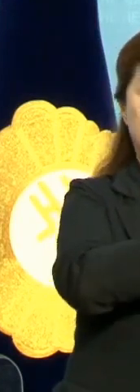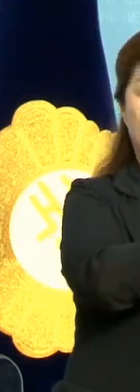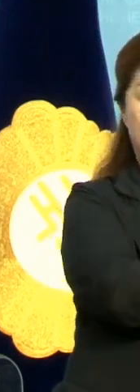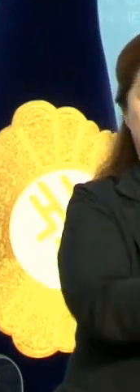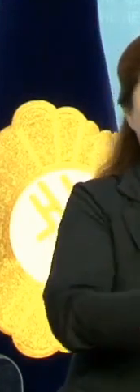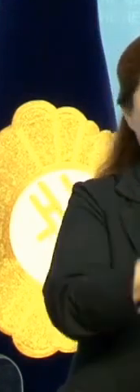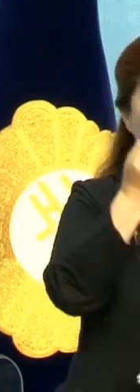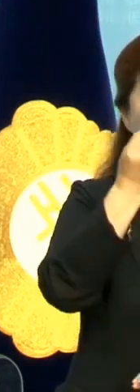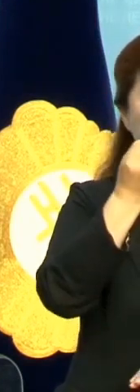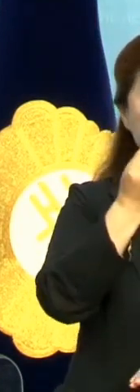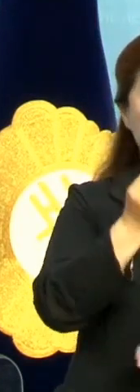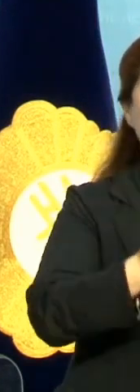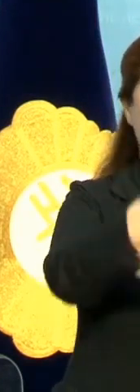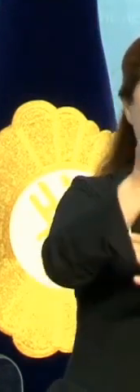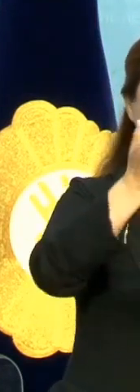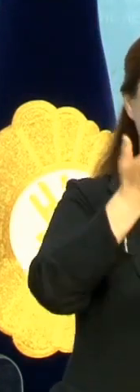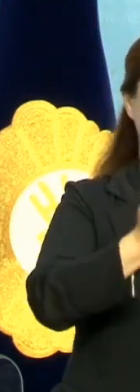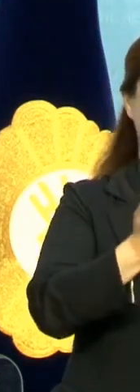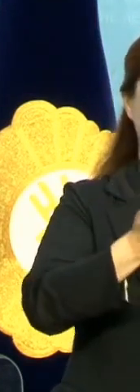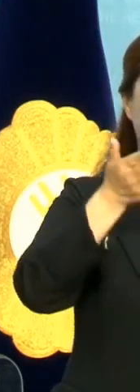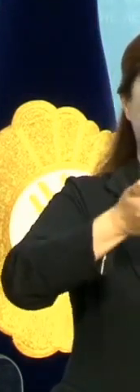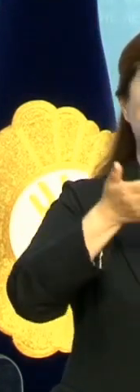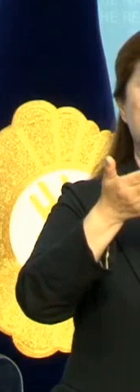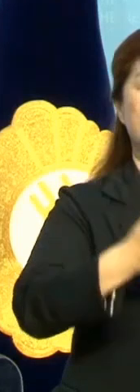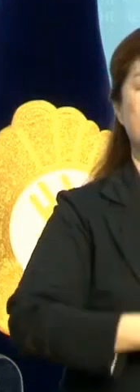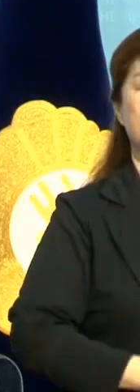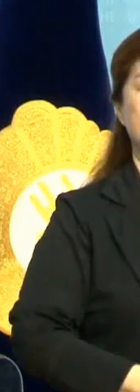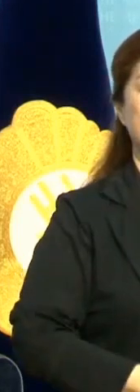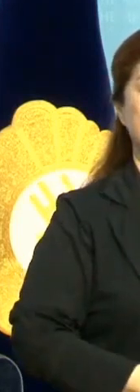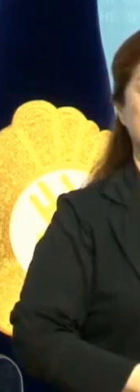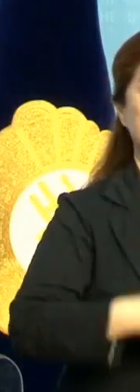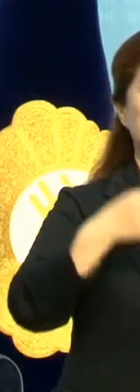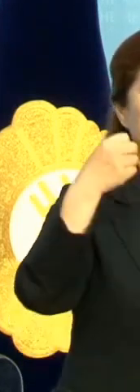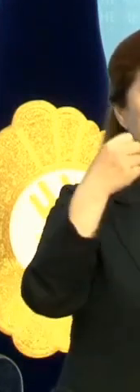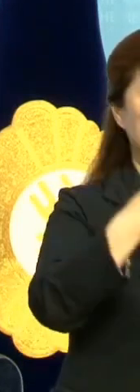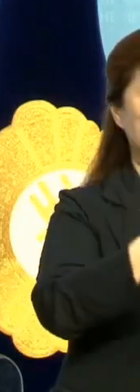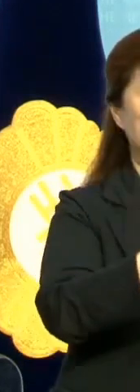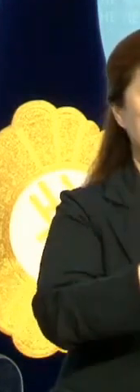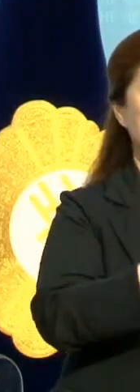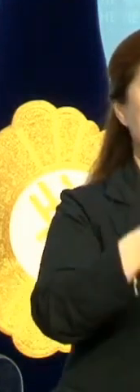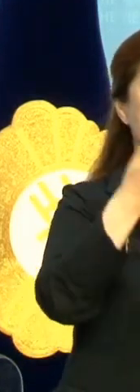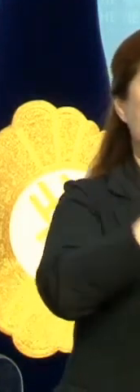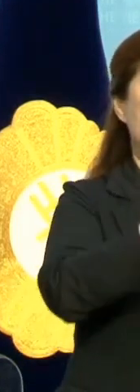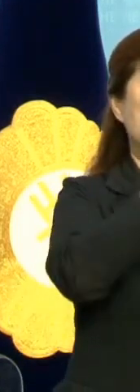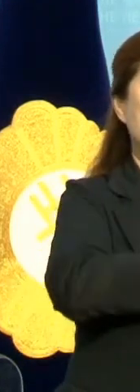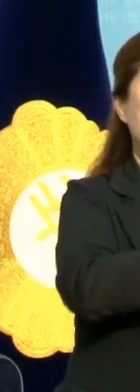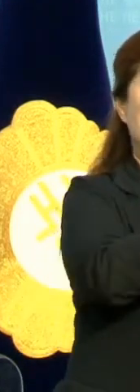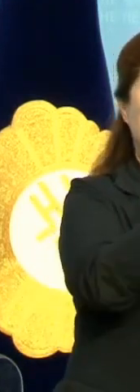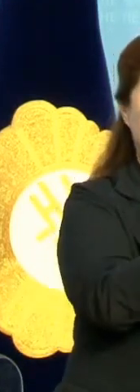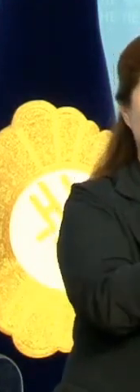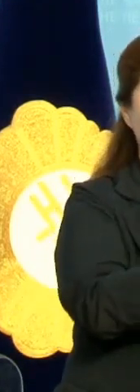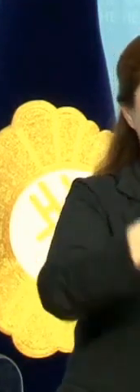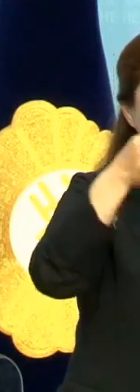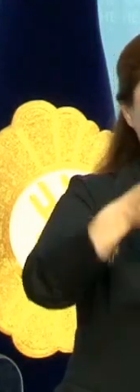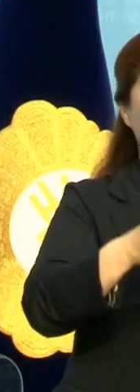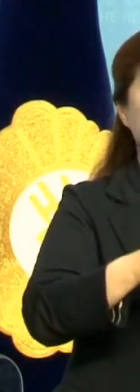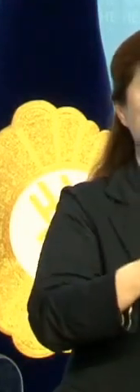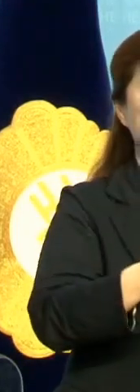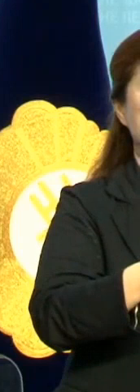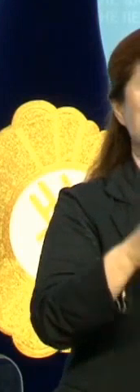빠른 시간 내에 통과시켜줄 것을 촉구합니다. 또한 공익법인과 자사주가 총수